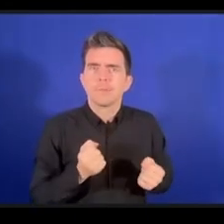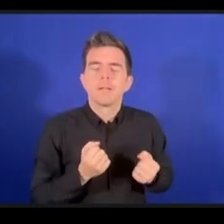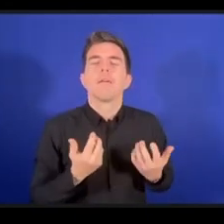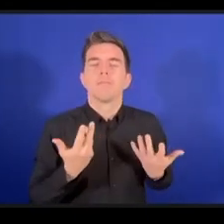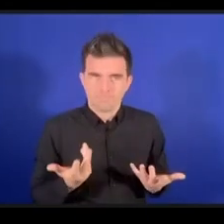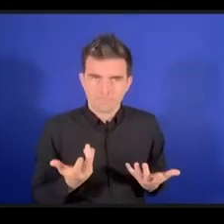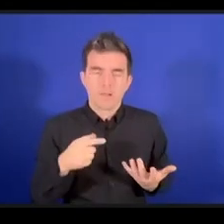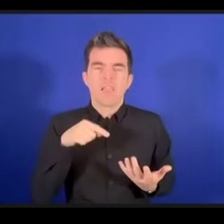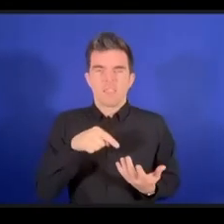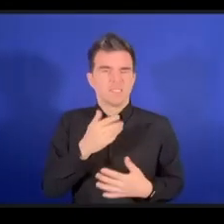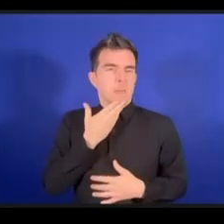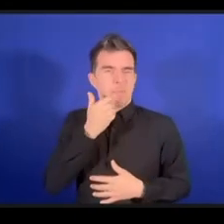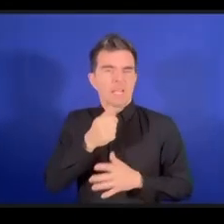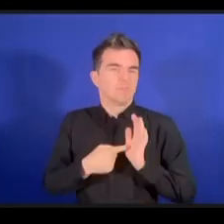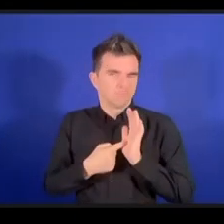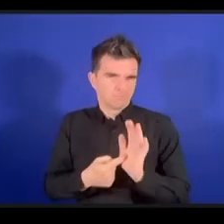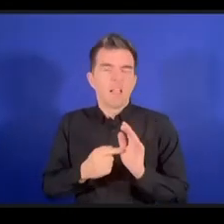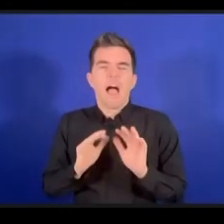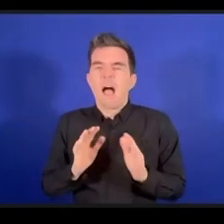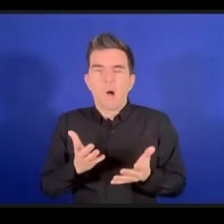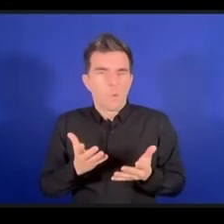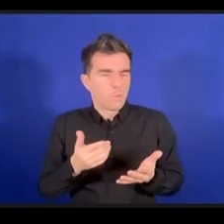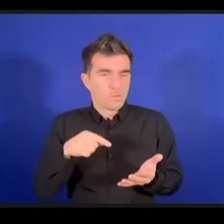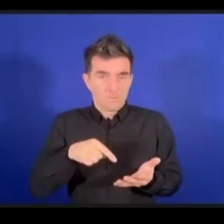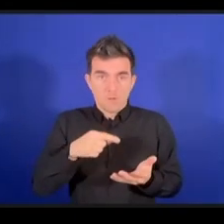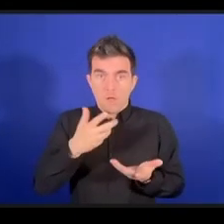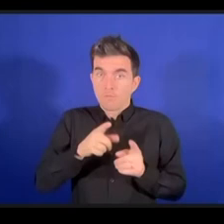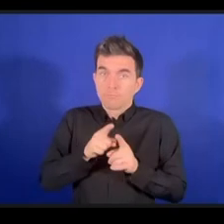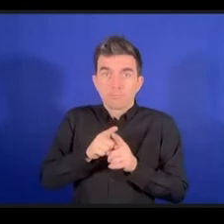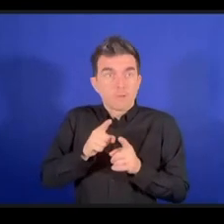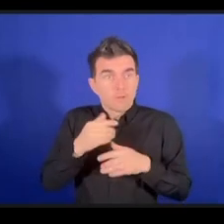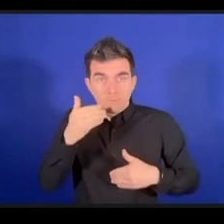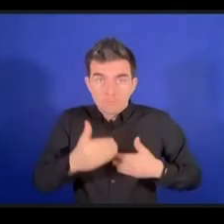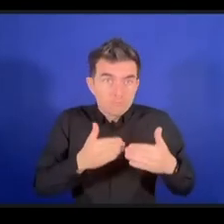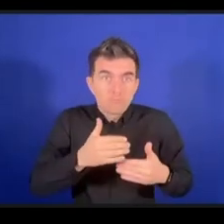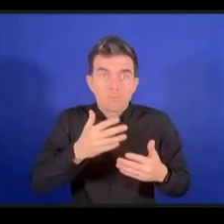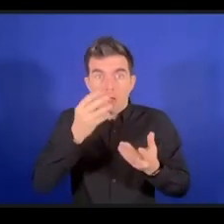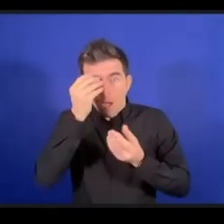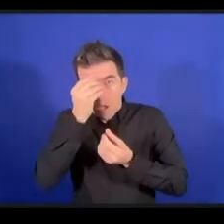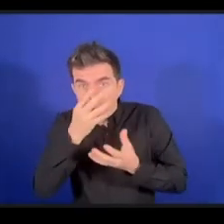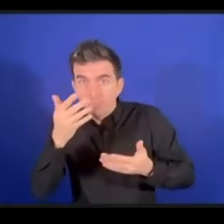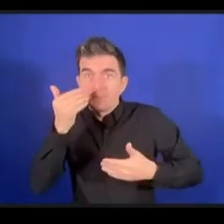IGF 网站上的一些信息，2023年的这些信息。